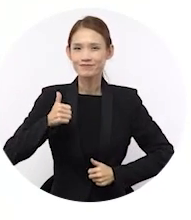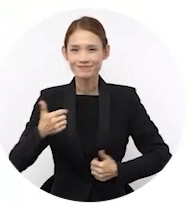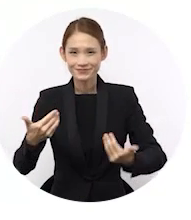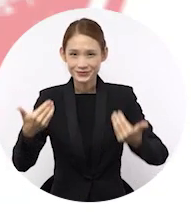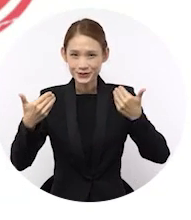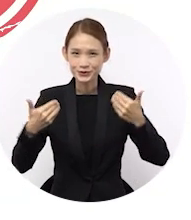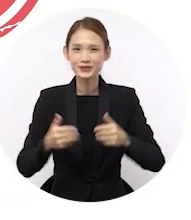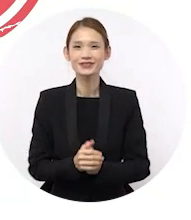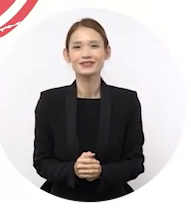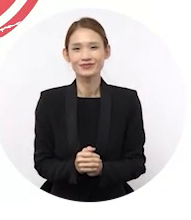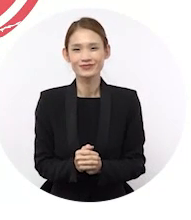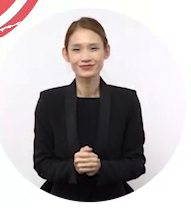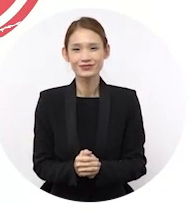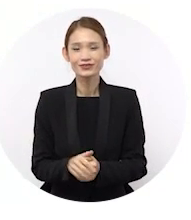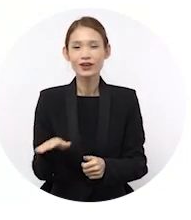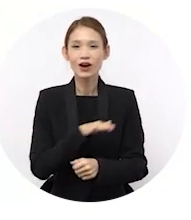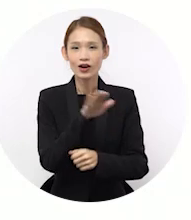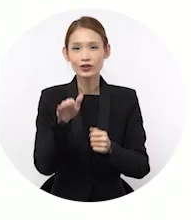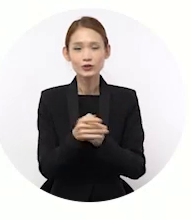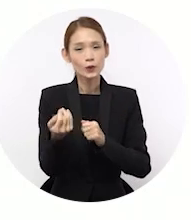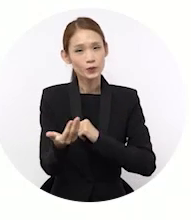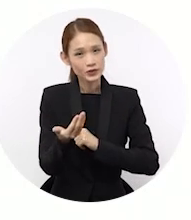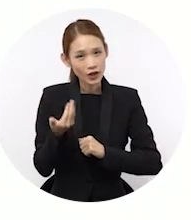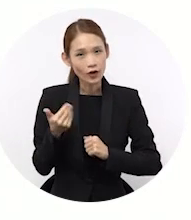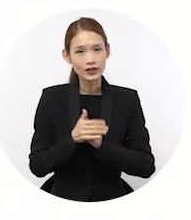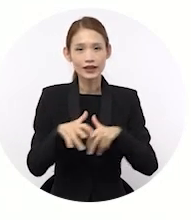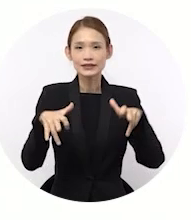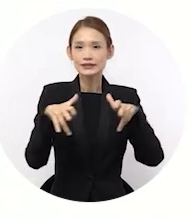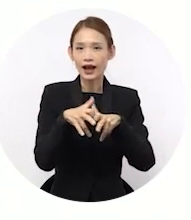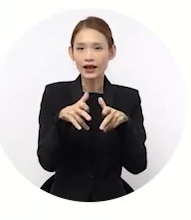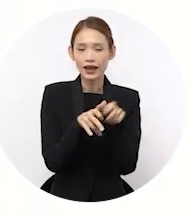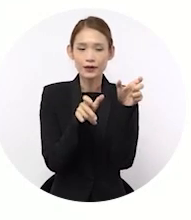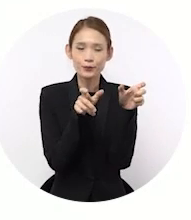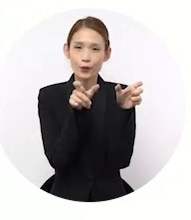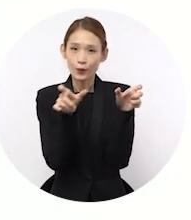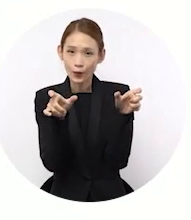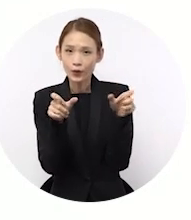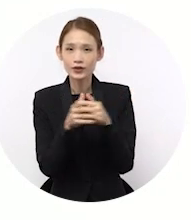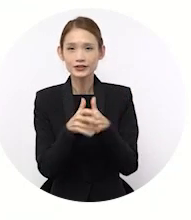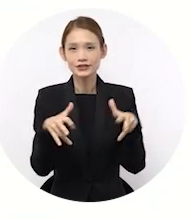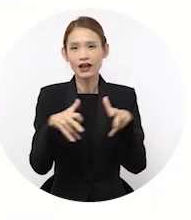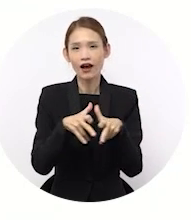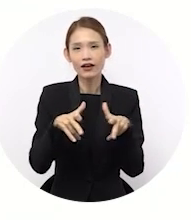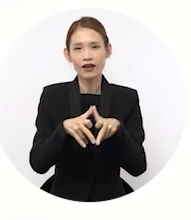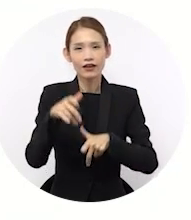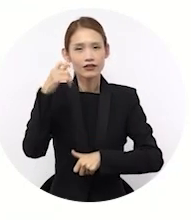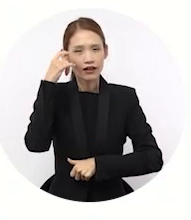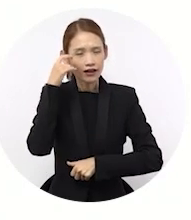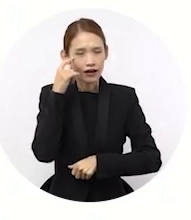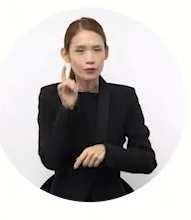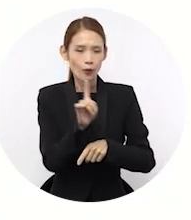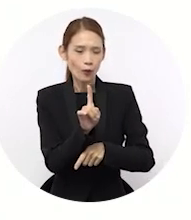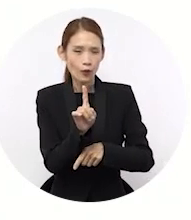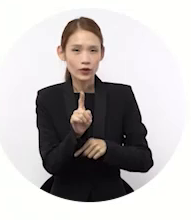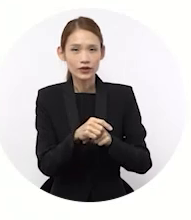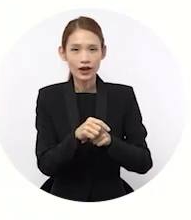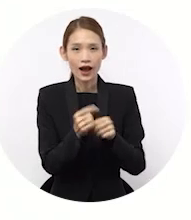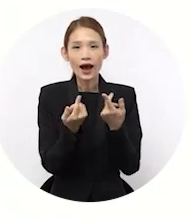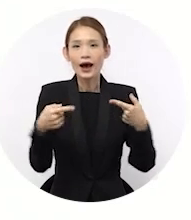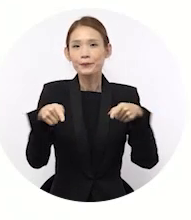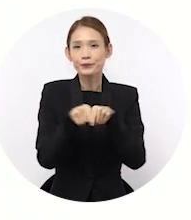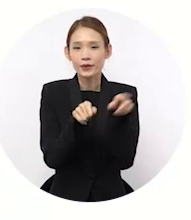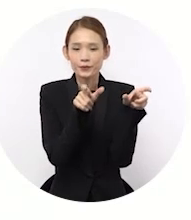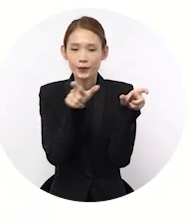예정입니다, 여러분. 집중! 네. 자, 우리 앞 시간 장애는 네모다에서 우리가 장애를 무엇이라고 생각하는지